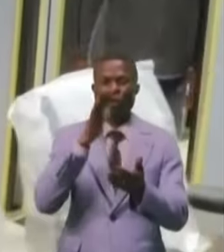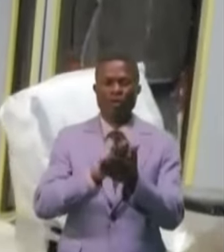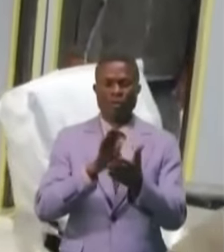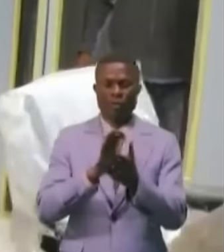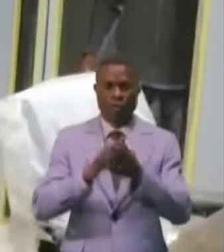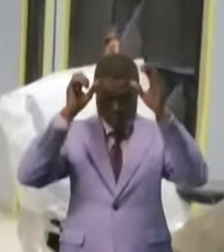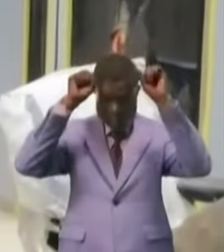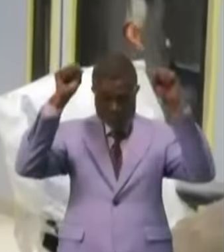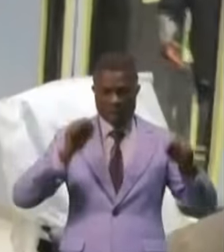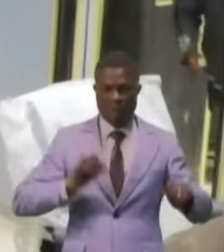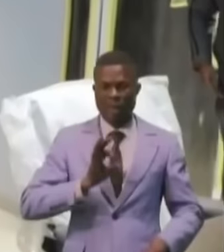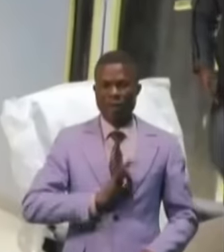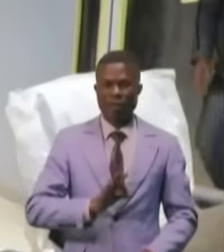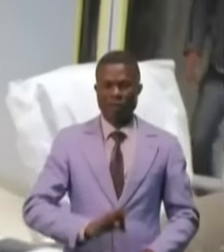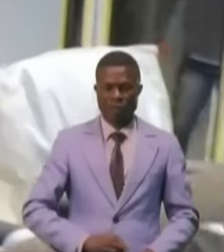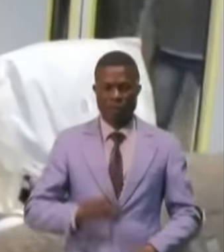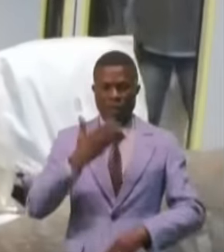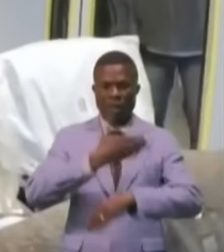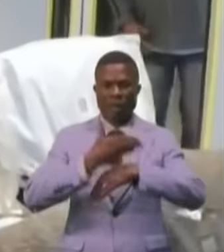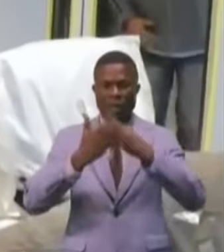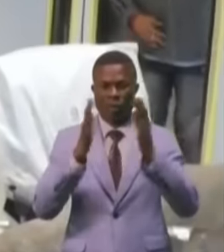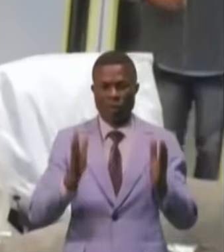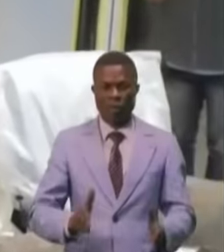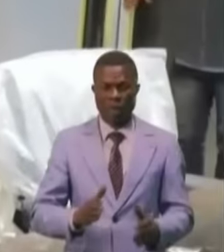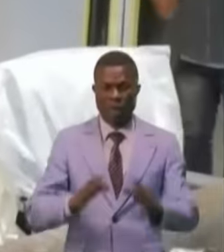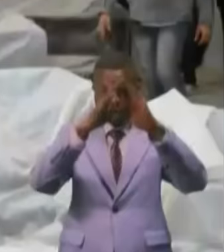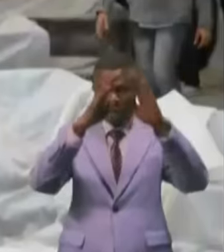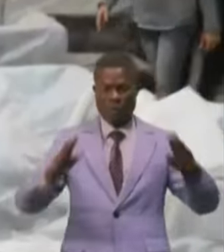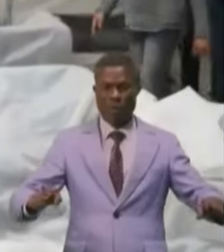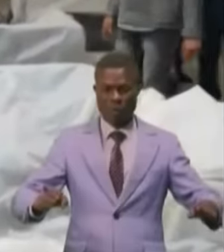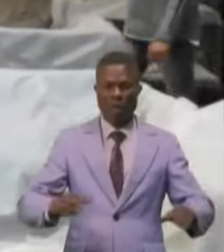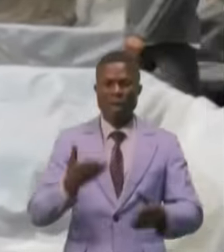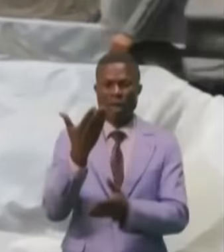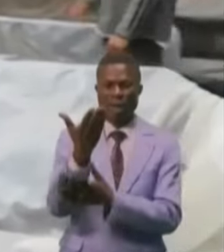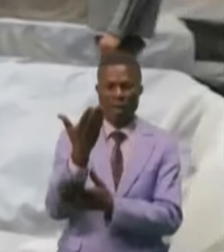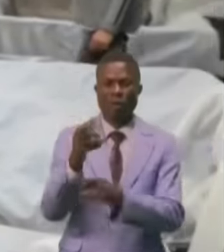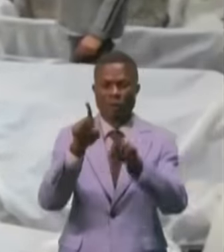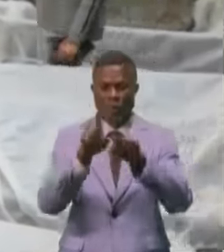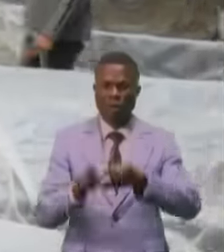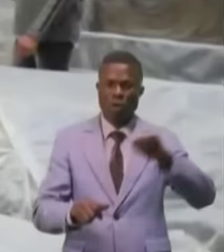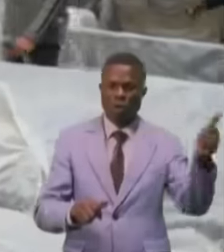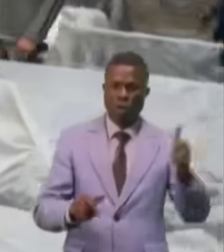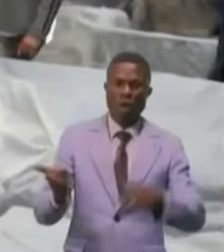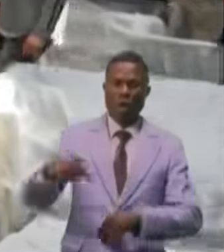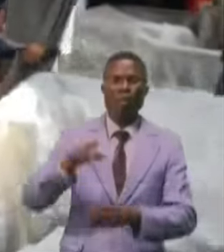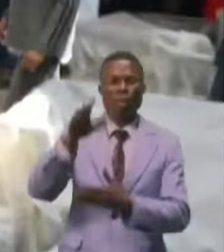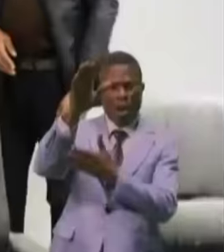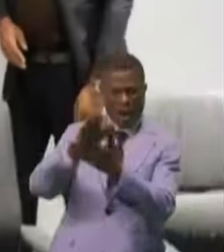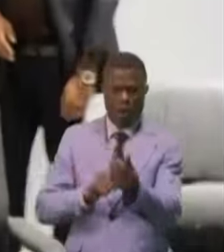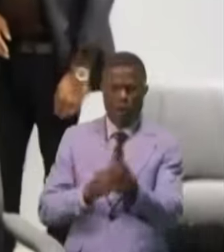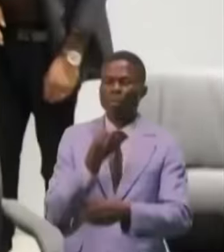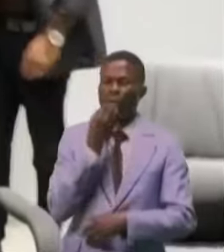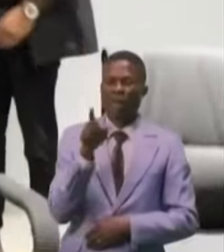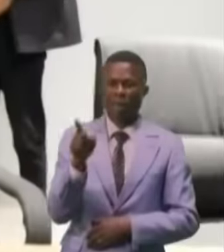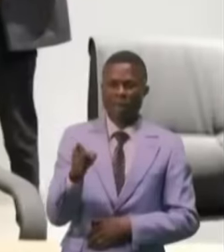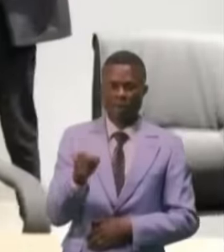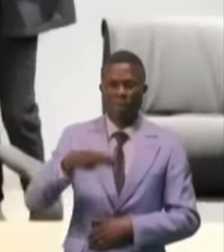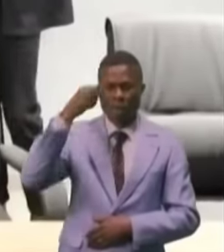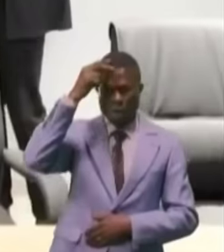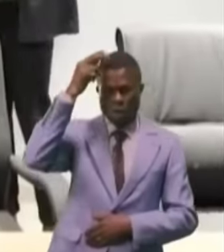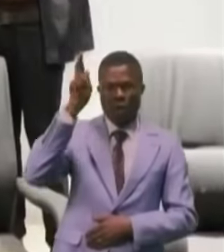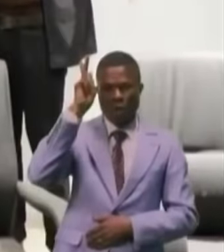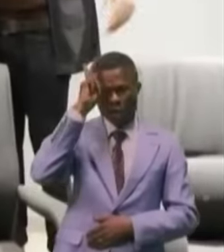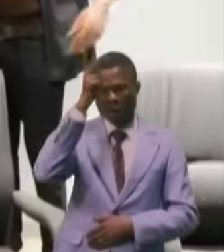Félix-Antoine Tshisekedi Tshilombo, les bâtisseurs, pour cet ouvrage et invite ainsi les autres provinces à emboîter les pas du Haut-Katanga qui